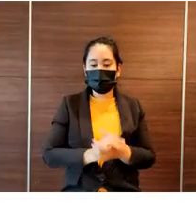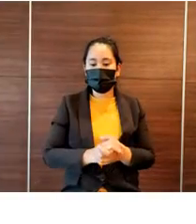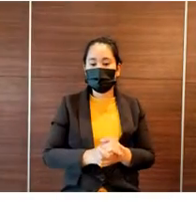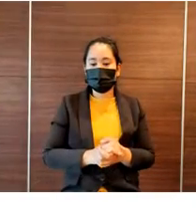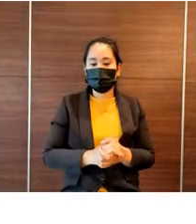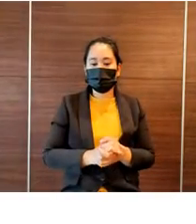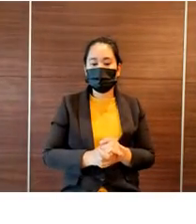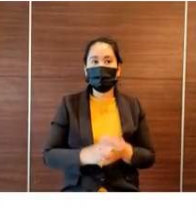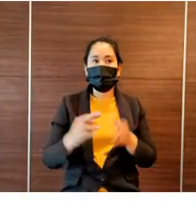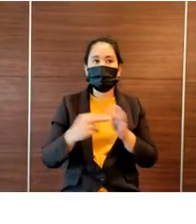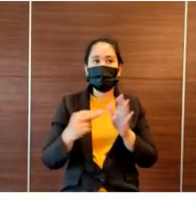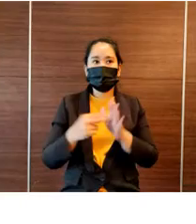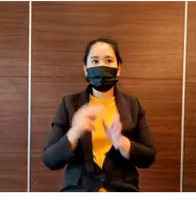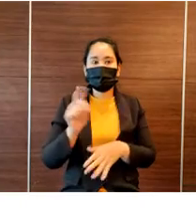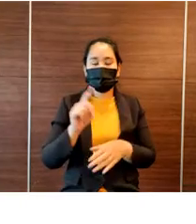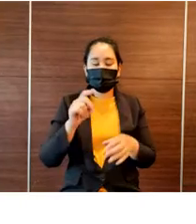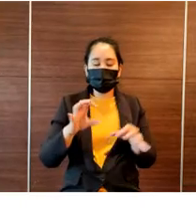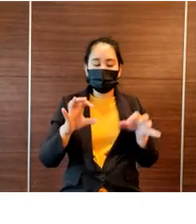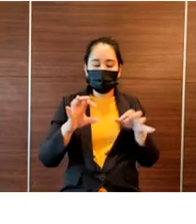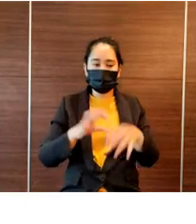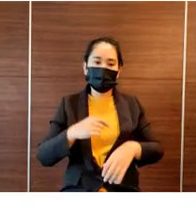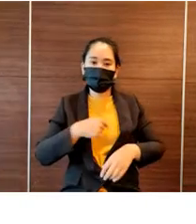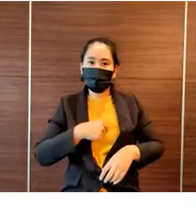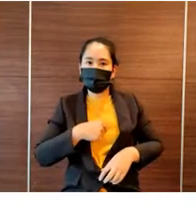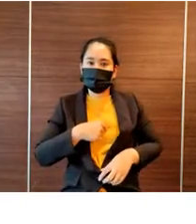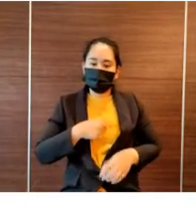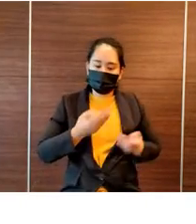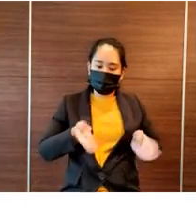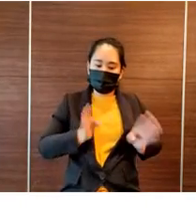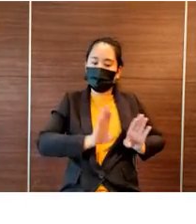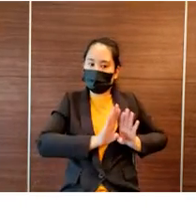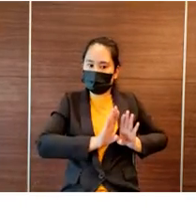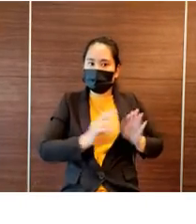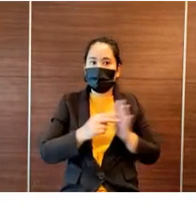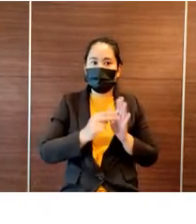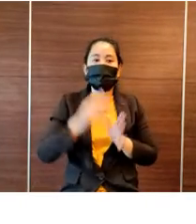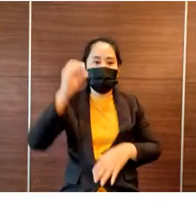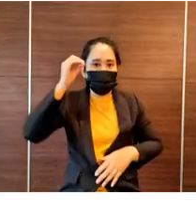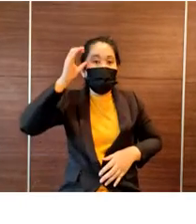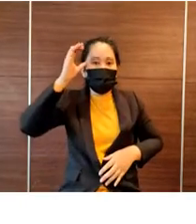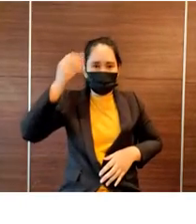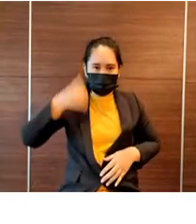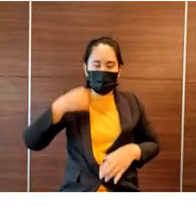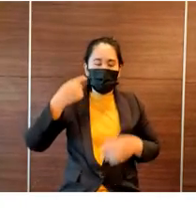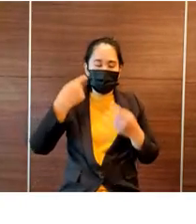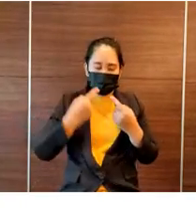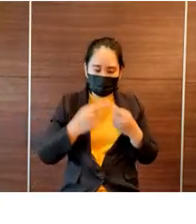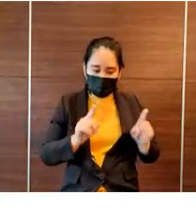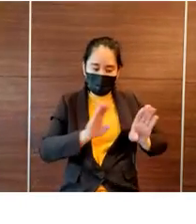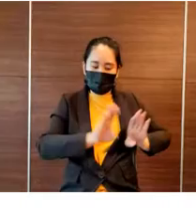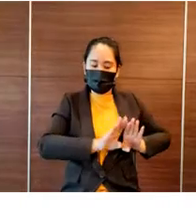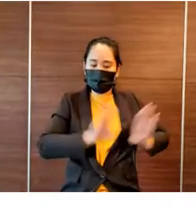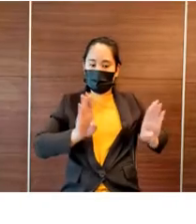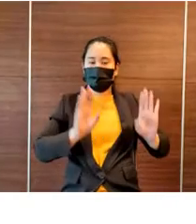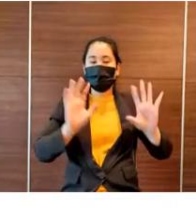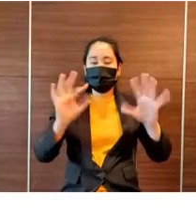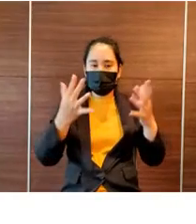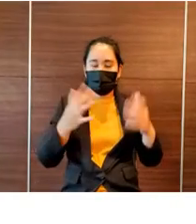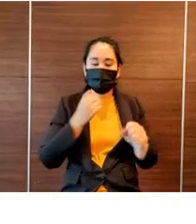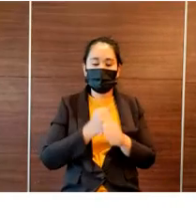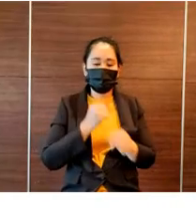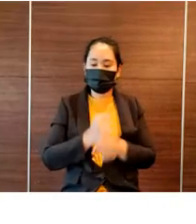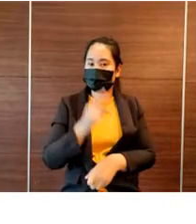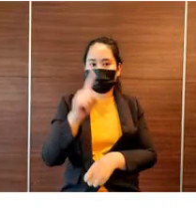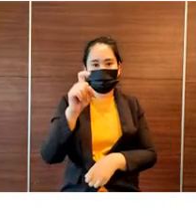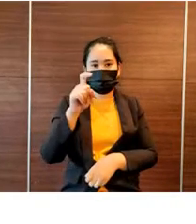ยคือมันไม่ยอมปลดล็อกหัวใจอ่ะข้อมูลเต็มสมองเลยแต่มันไม่สามารถไหลมาสู่หัวใจให้แบบทำงานได้อ่ะ